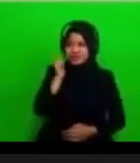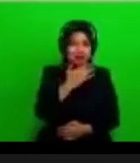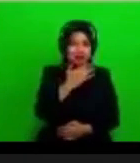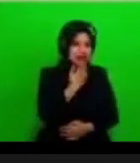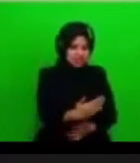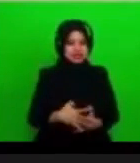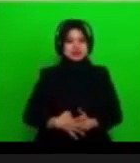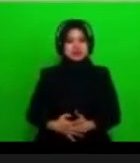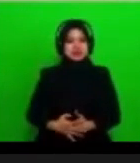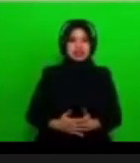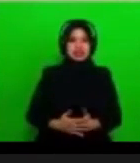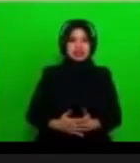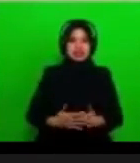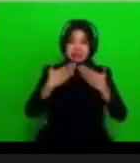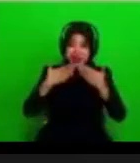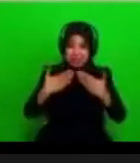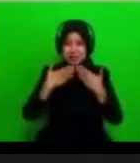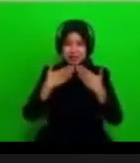Terima kasih Ibu.